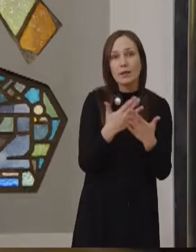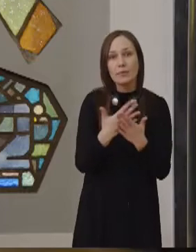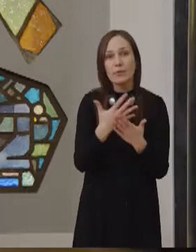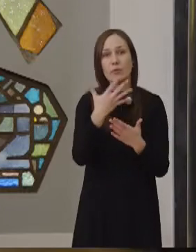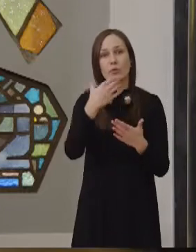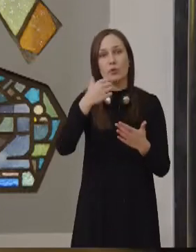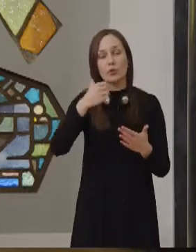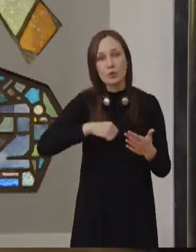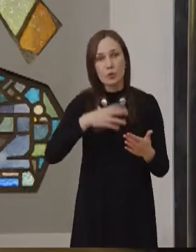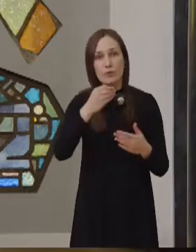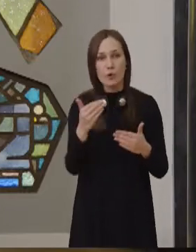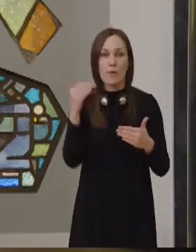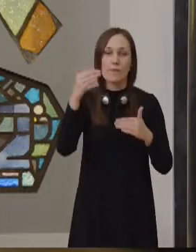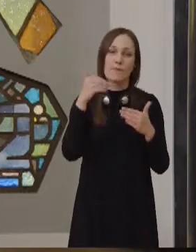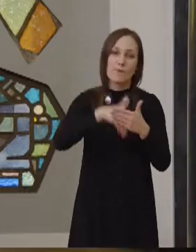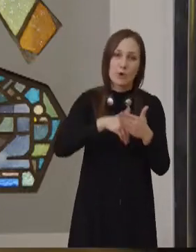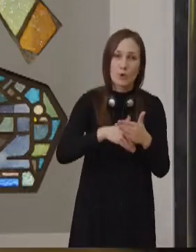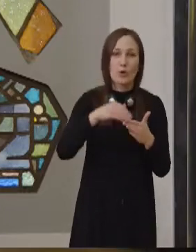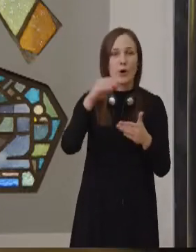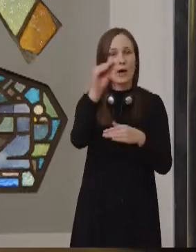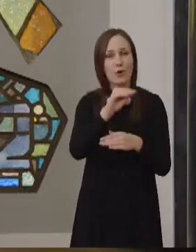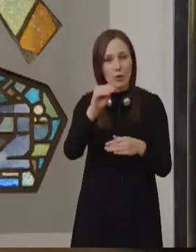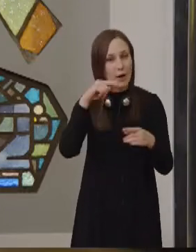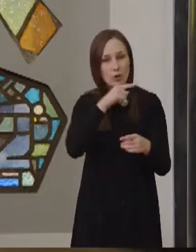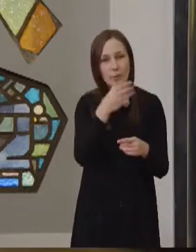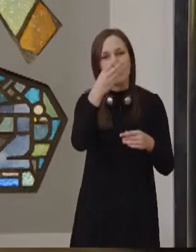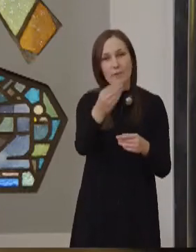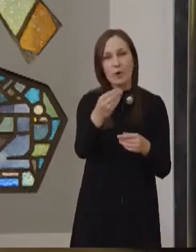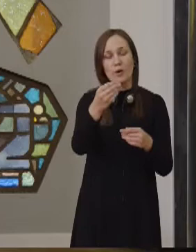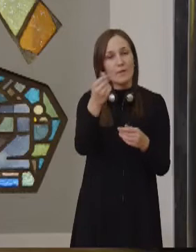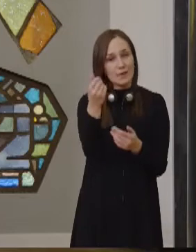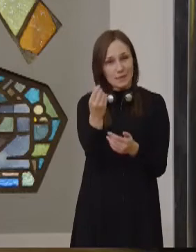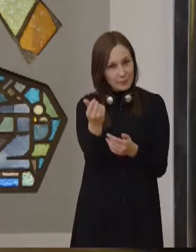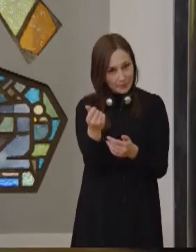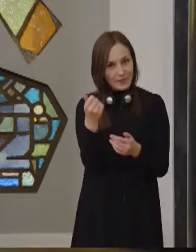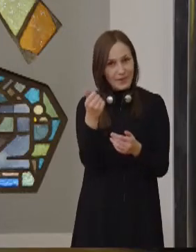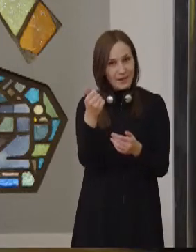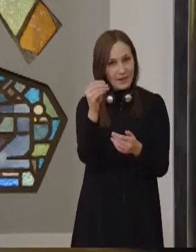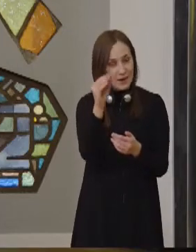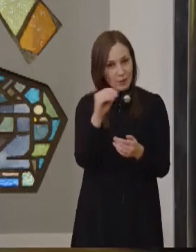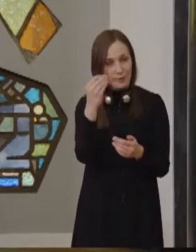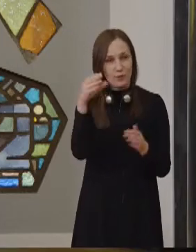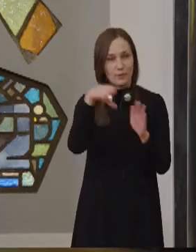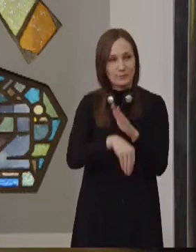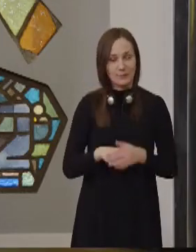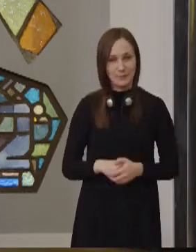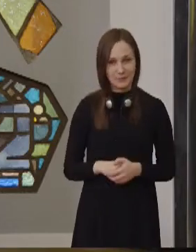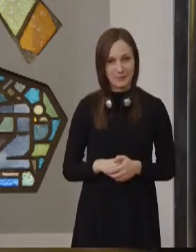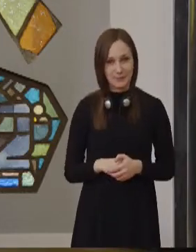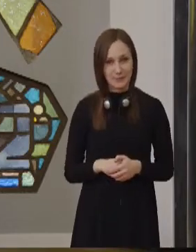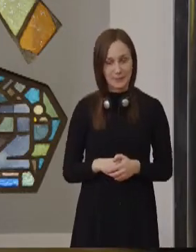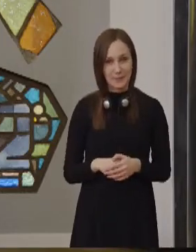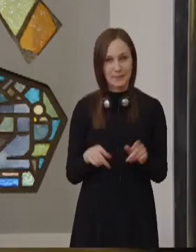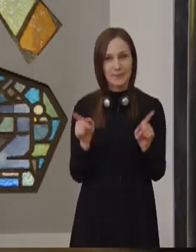fondo finansuojamo Europos ekonominės erdvės finansinio mechanizmo lėšomis dalis. Ir taip pat